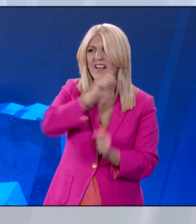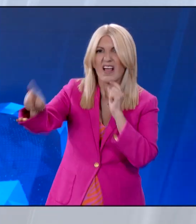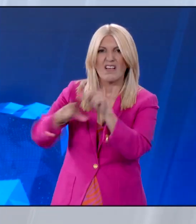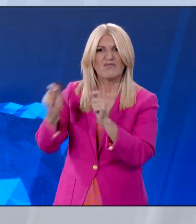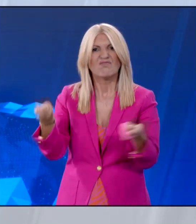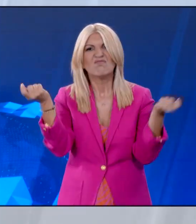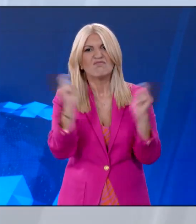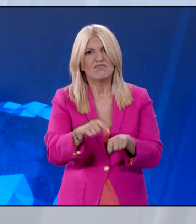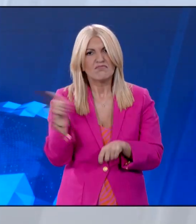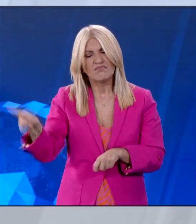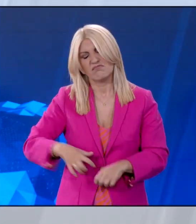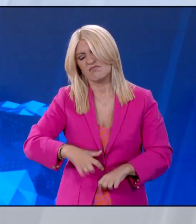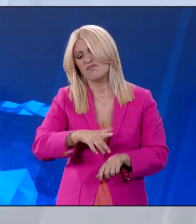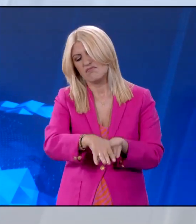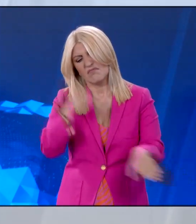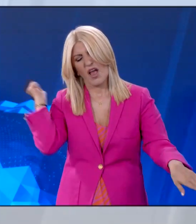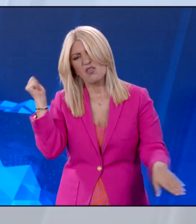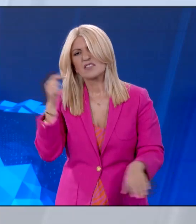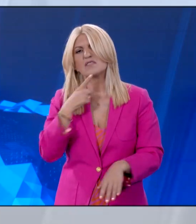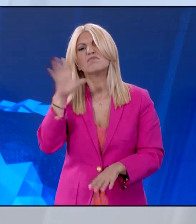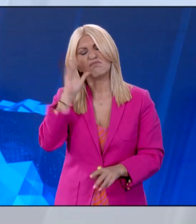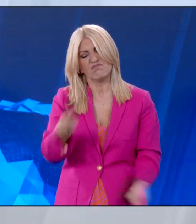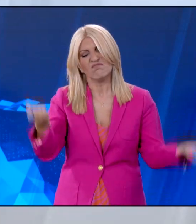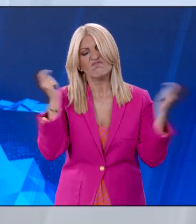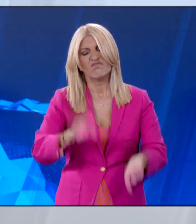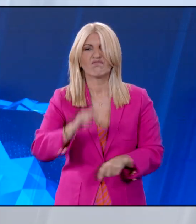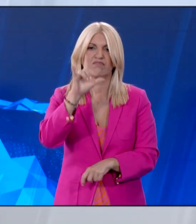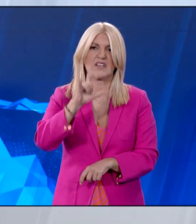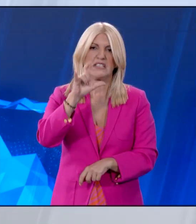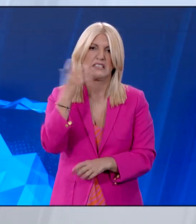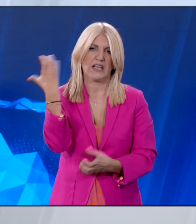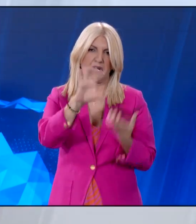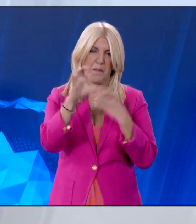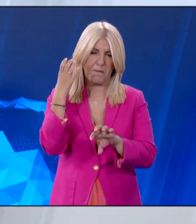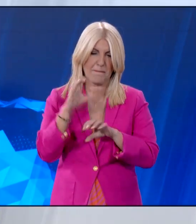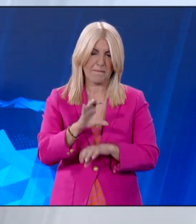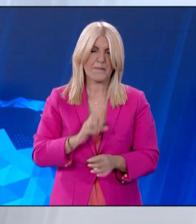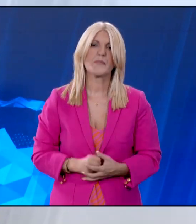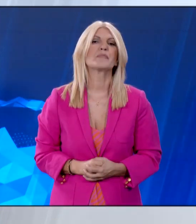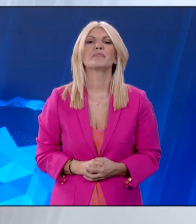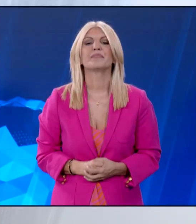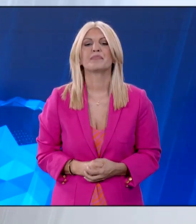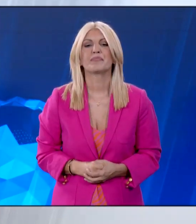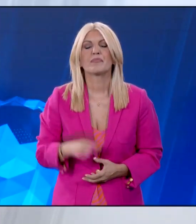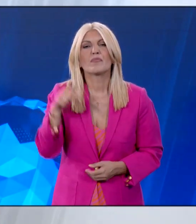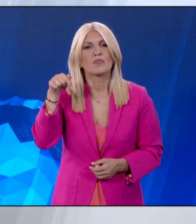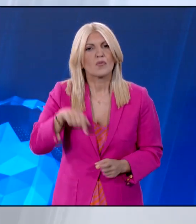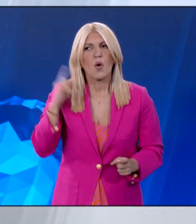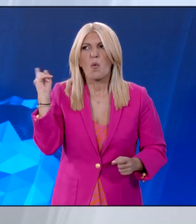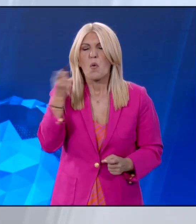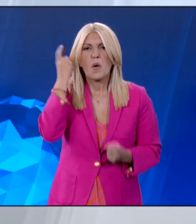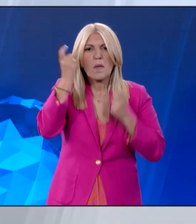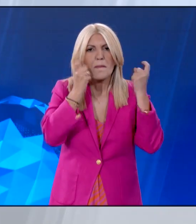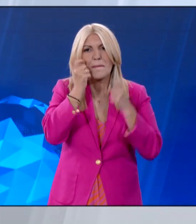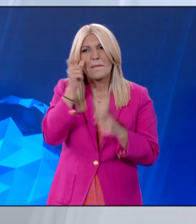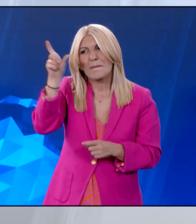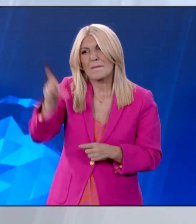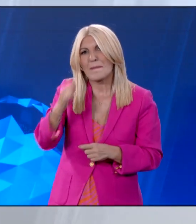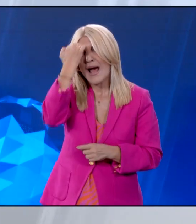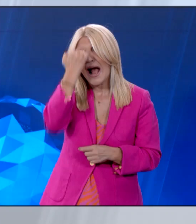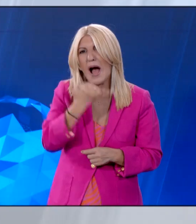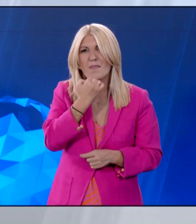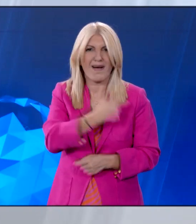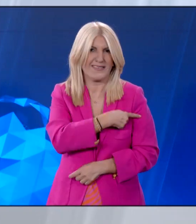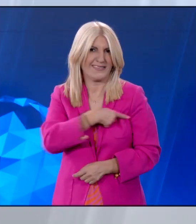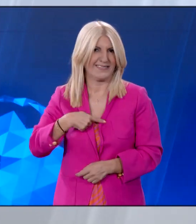Δύο μέρες μετά τη δολοφονία του Χανίγια, άγνωστος παραμένει ο τρόπος με τον οποίο έχασε τη ζωή του. Σύμφωνα με τους New York Times, ο ηγέτης της